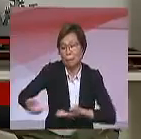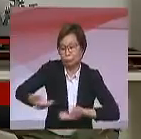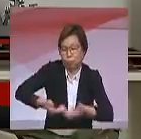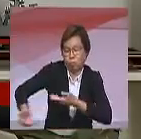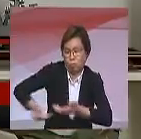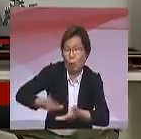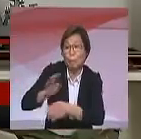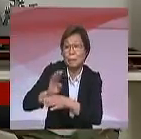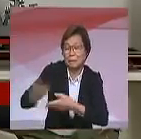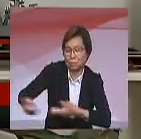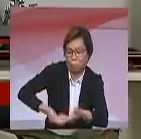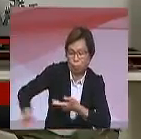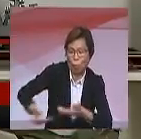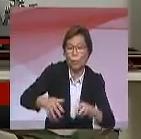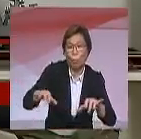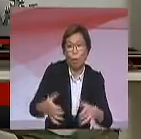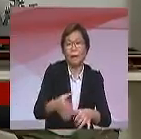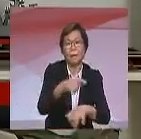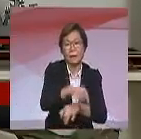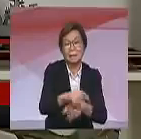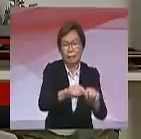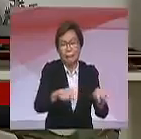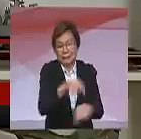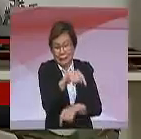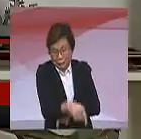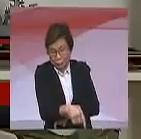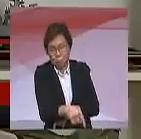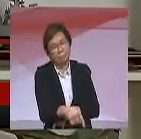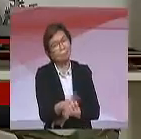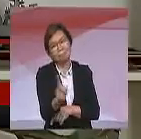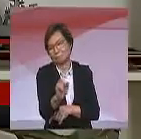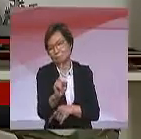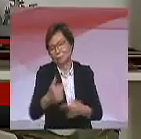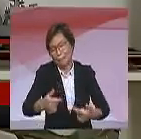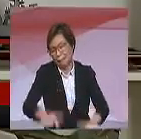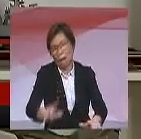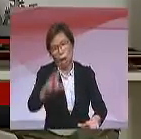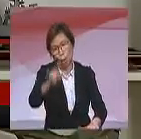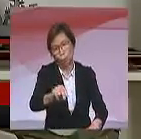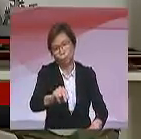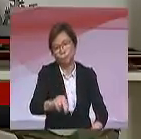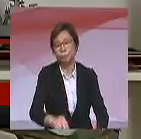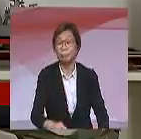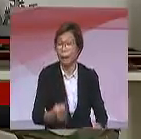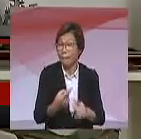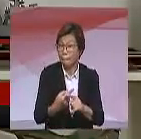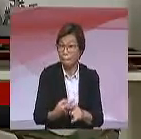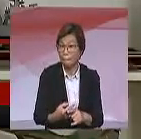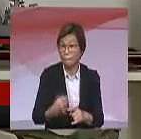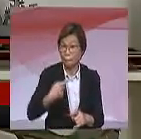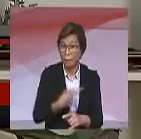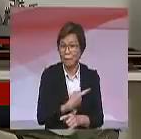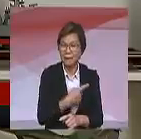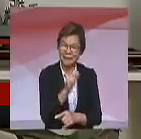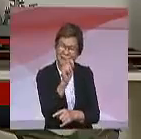yang berlaku, yang dilaksanakan di kawasan ini juga tidak dibenarkan. Walaupun kita